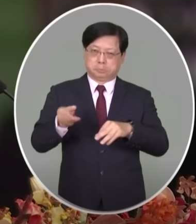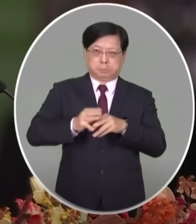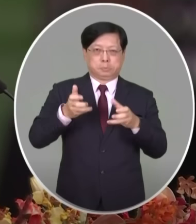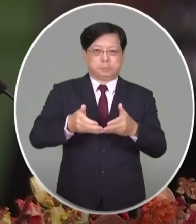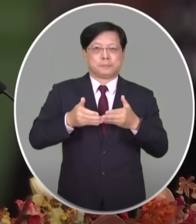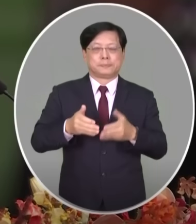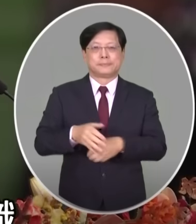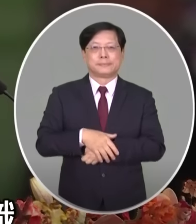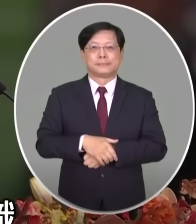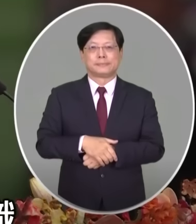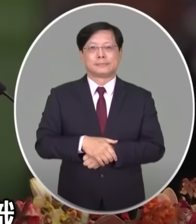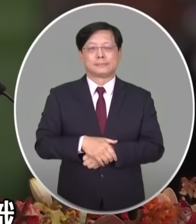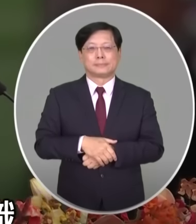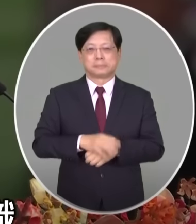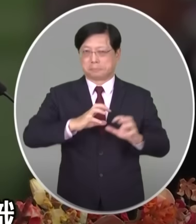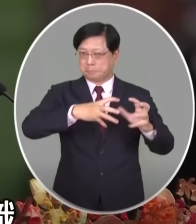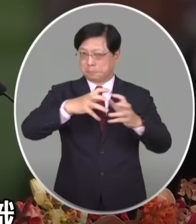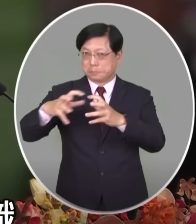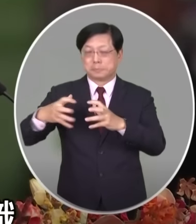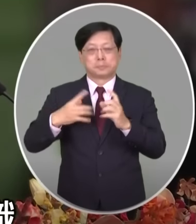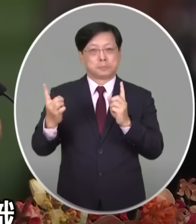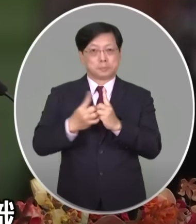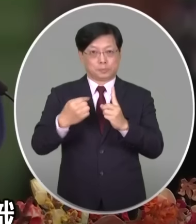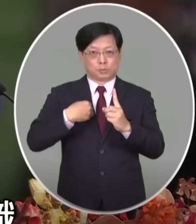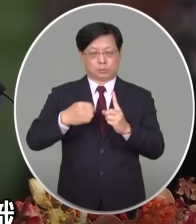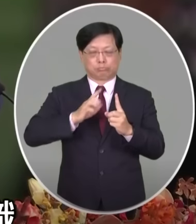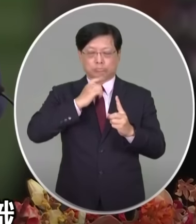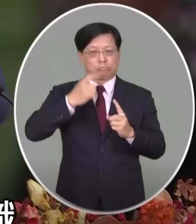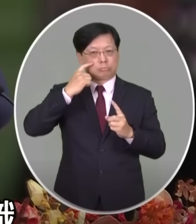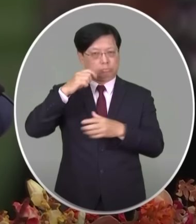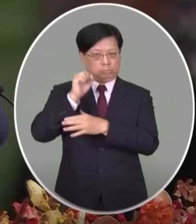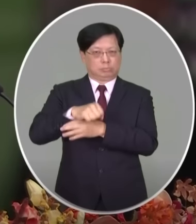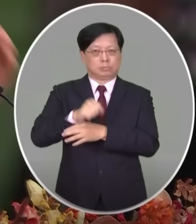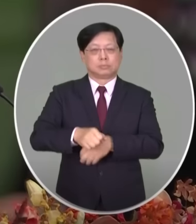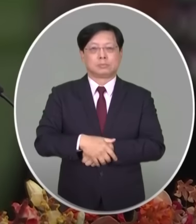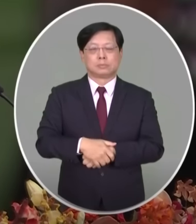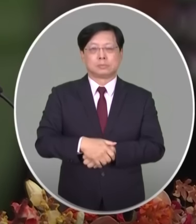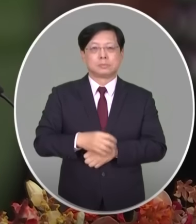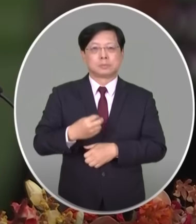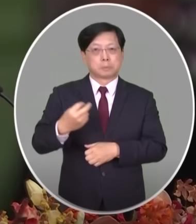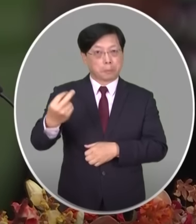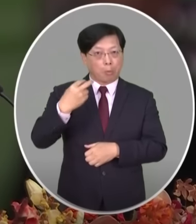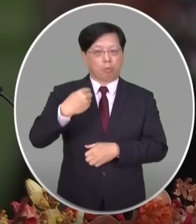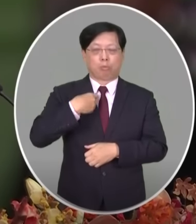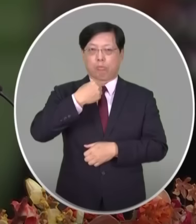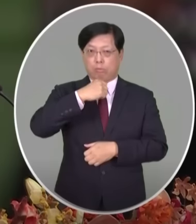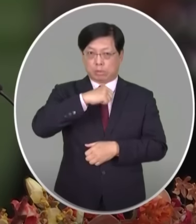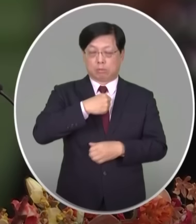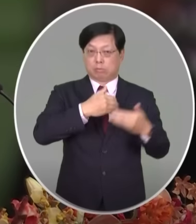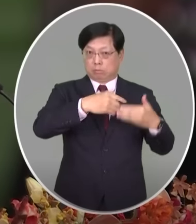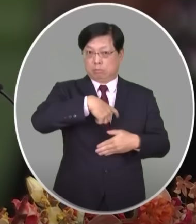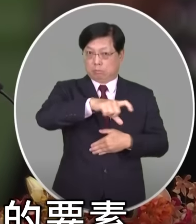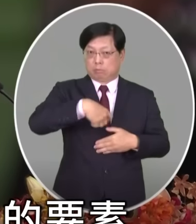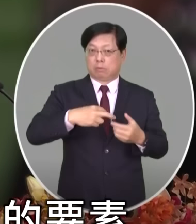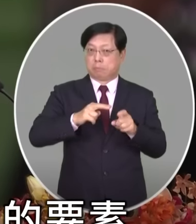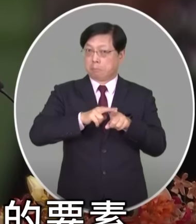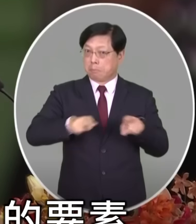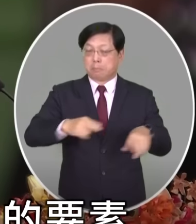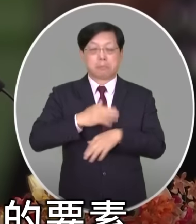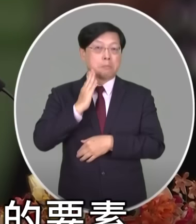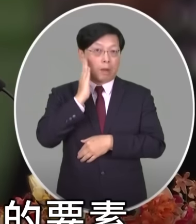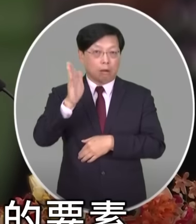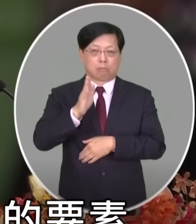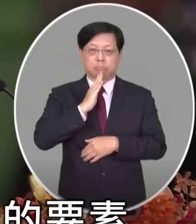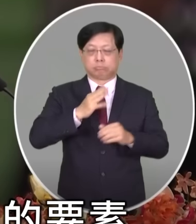要。国际间已经有高度共识，认为台海的和平稳定是世